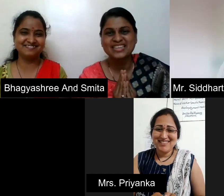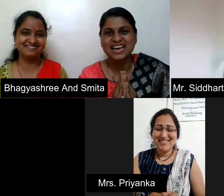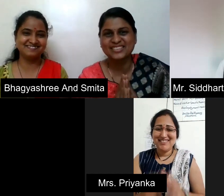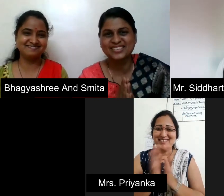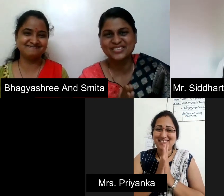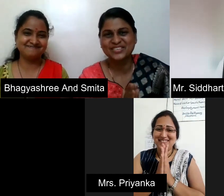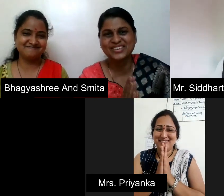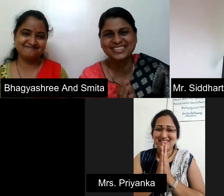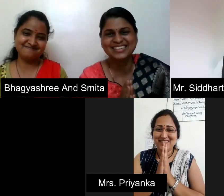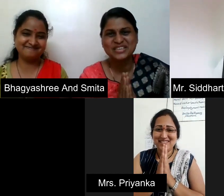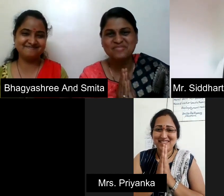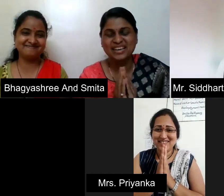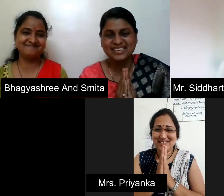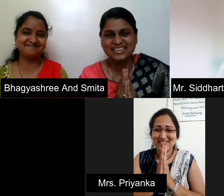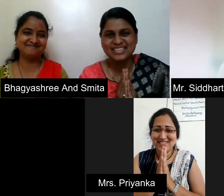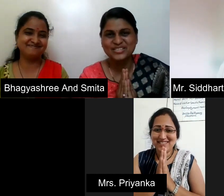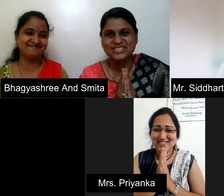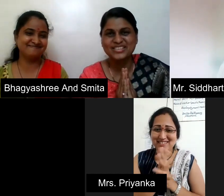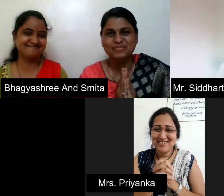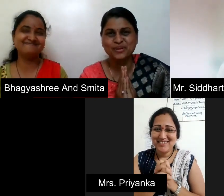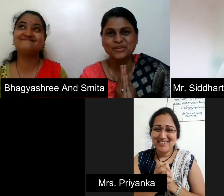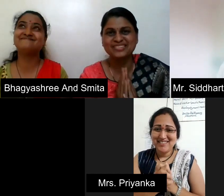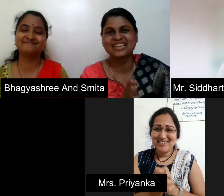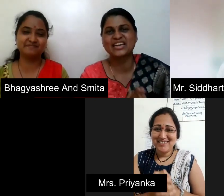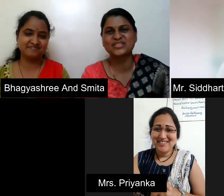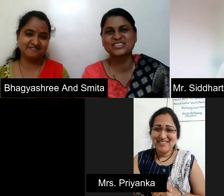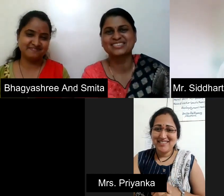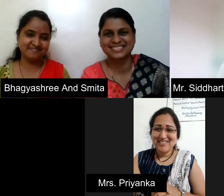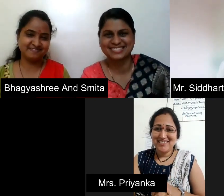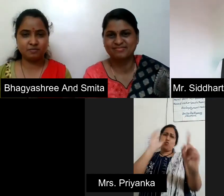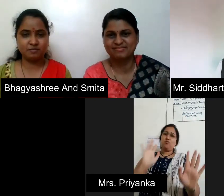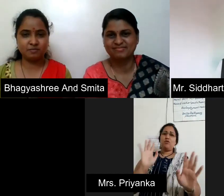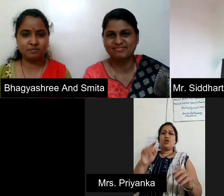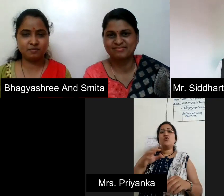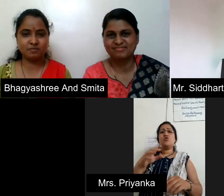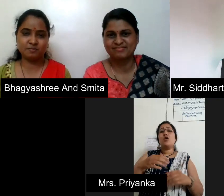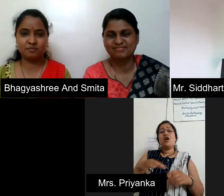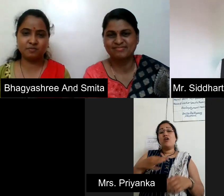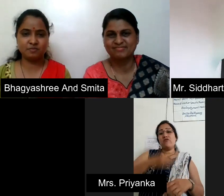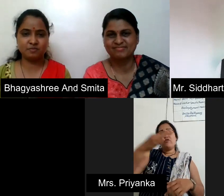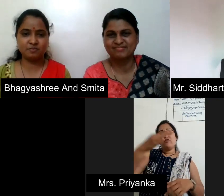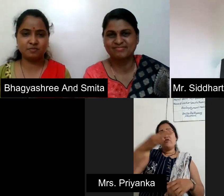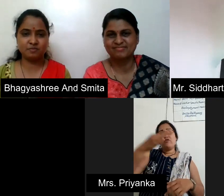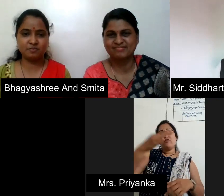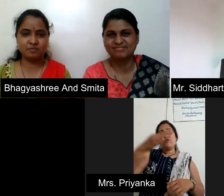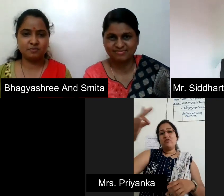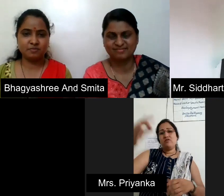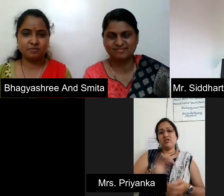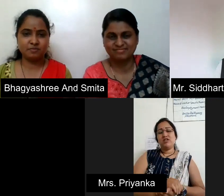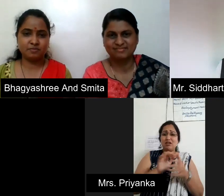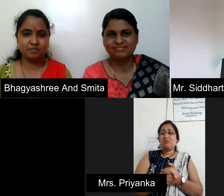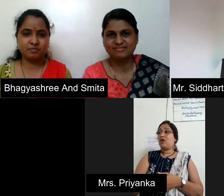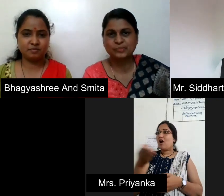को और सार्थक को, बाल कल्याण संस्थान सबको, थैंक यू सर। आप सबके लिए एक उदाहरण के रूप